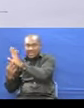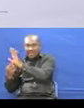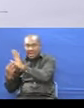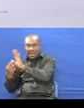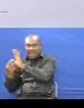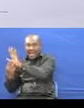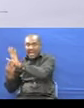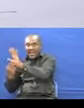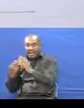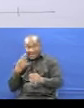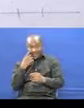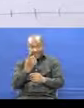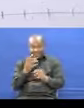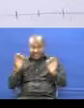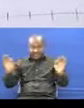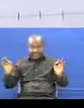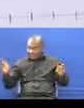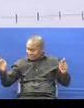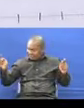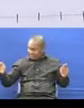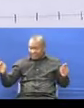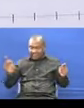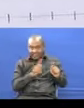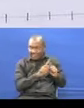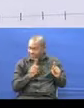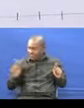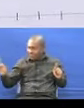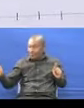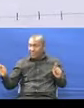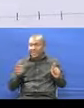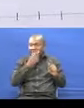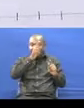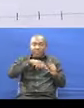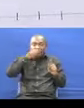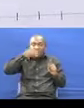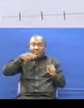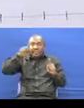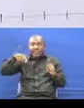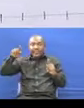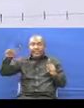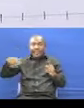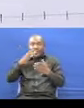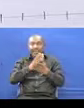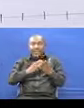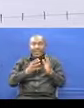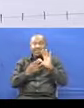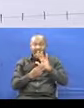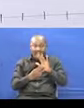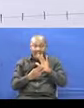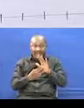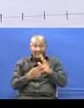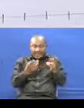1 2 3 4 5 6 7 8. Vizuri kabisa. Umeshacho na mstari wako mzuri na umeugawanya katika sehemu 8 zilizo